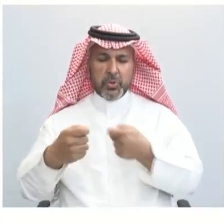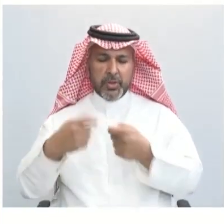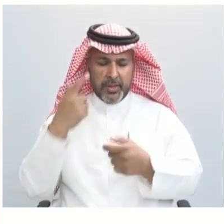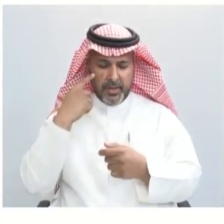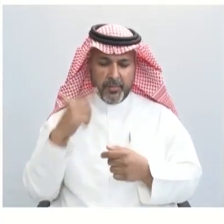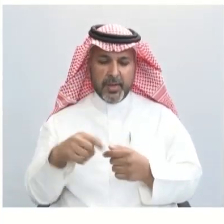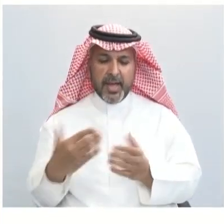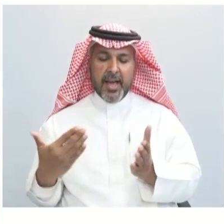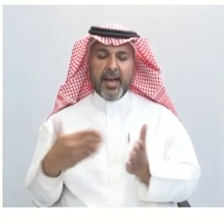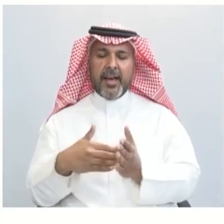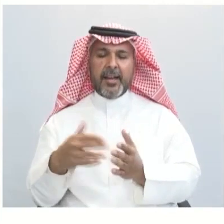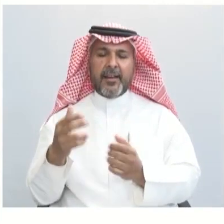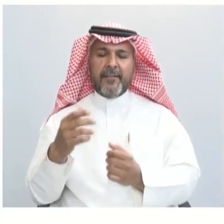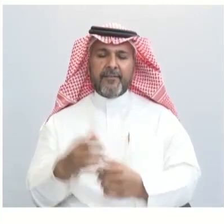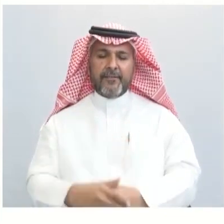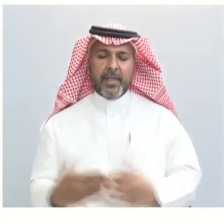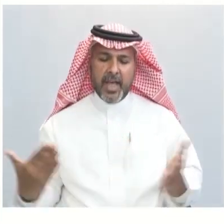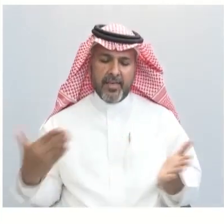finish.